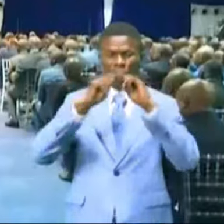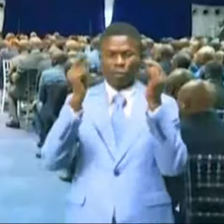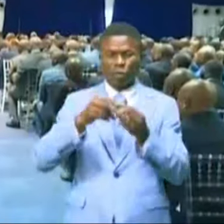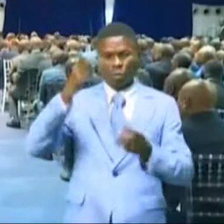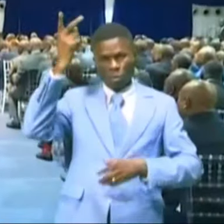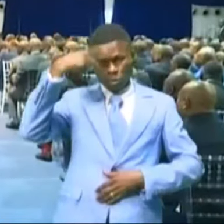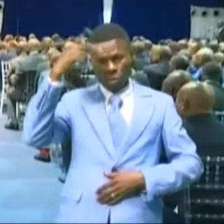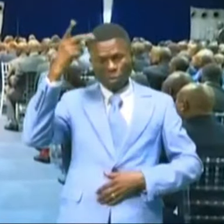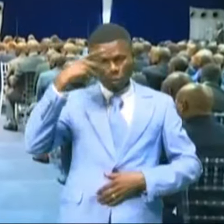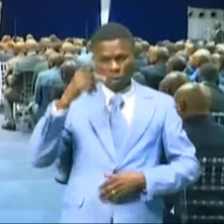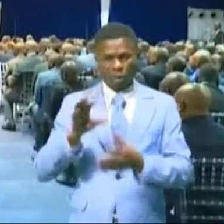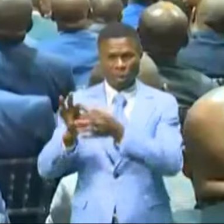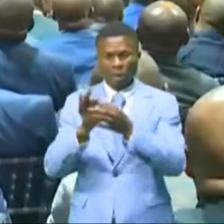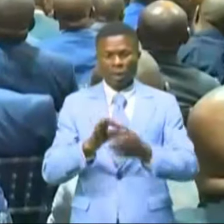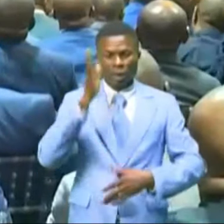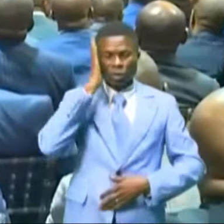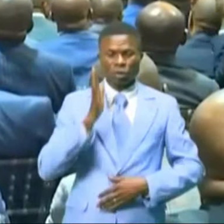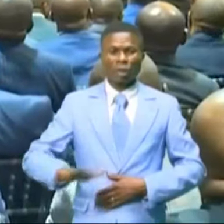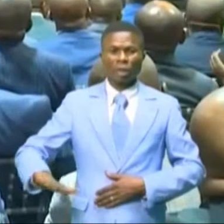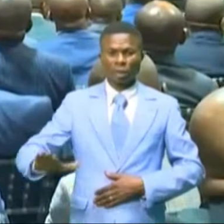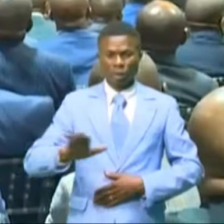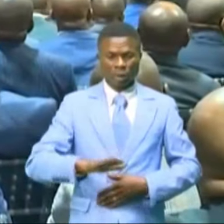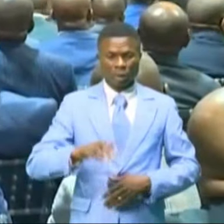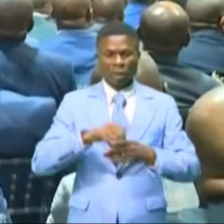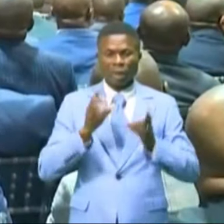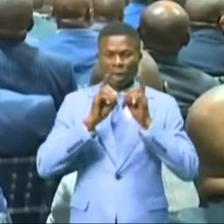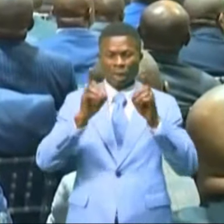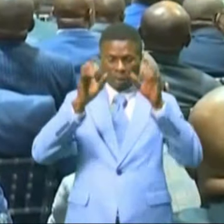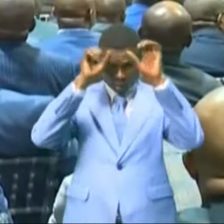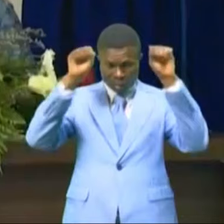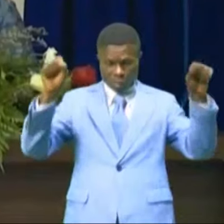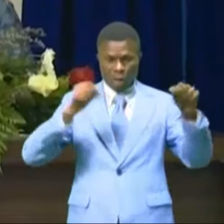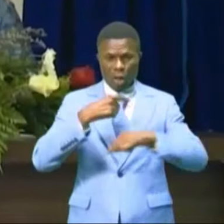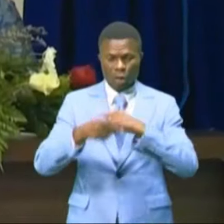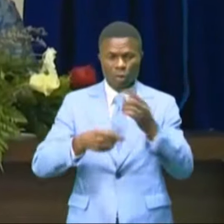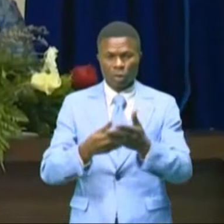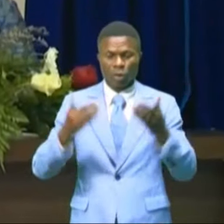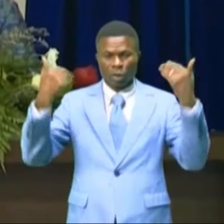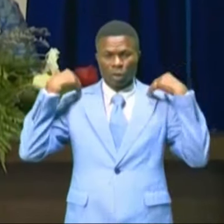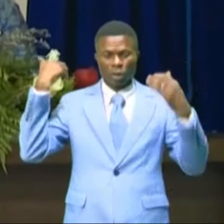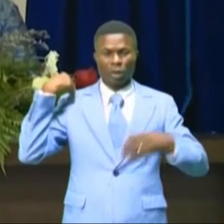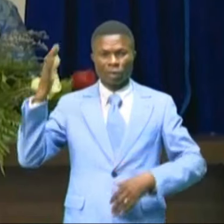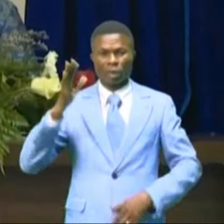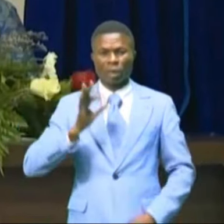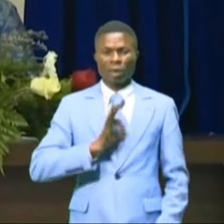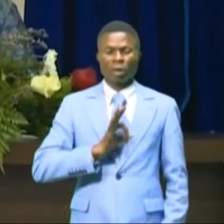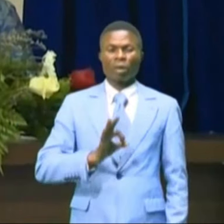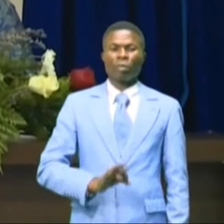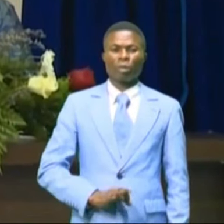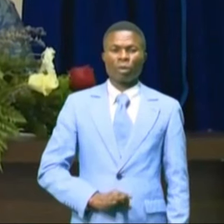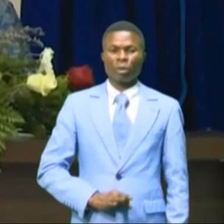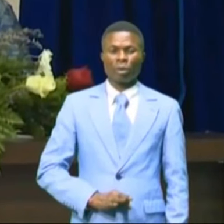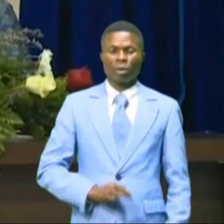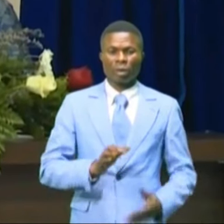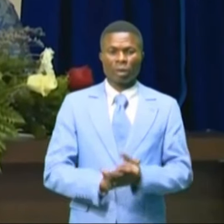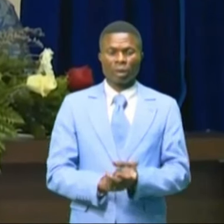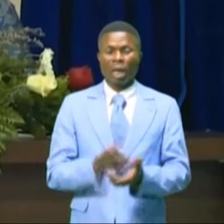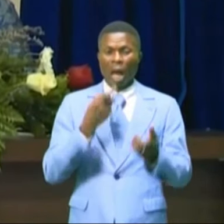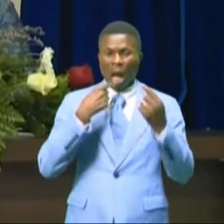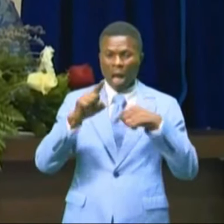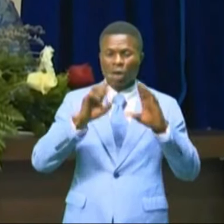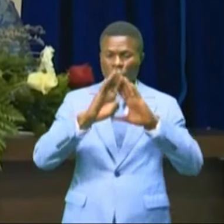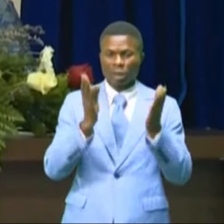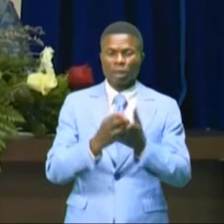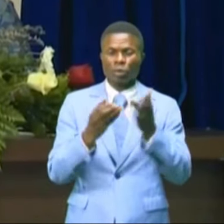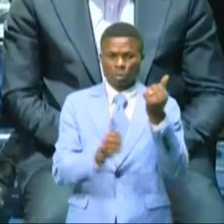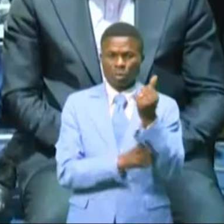politique de l'Union sacrée de la Nation. Dans son discours introductif, le chef de l'État Félix-Antoine Tshisekedi Tshilombo a rappelé à